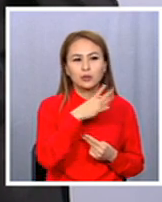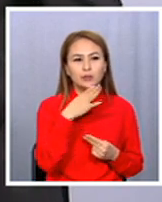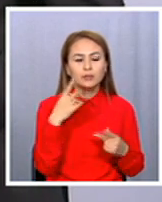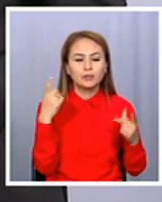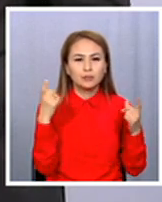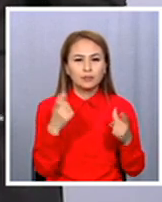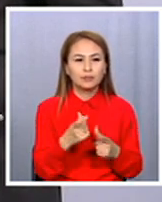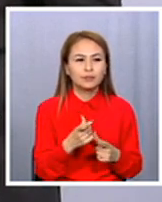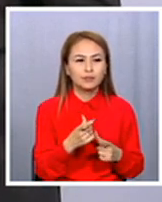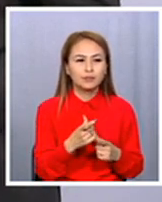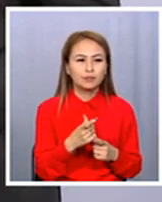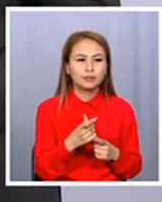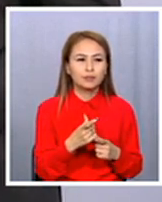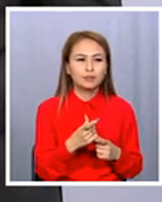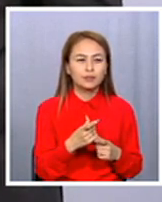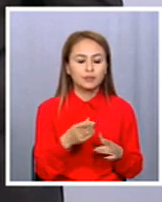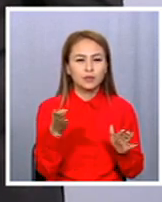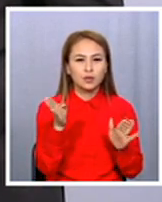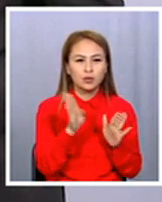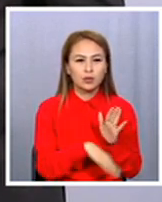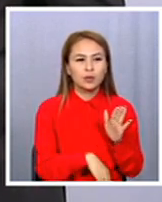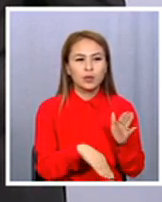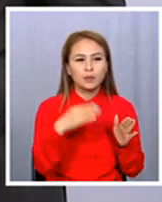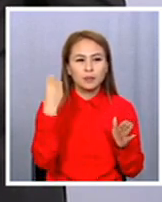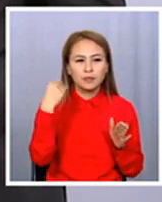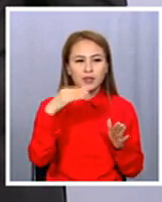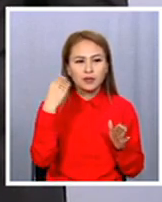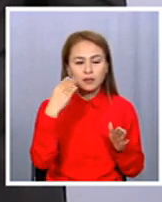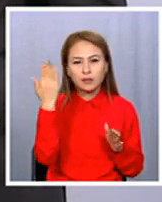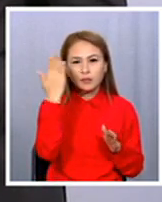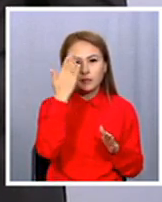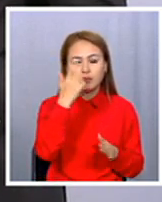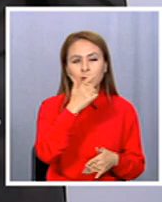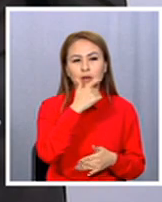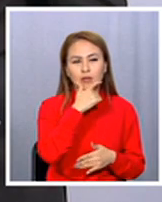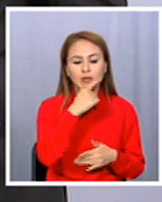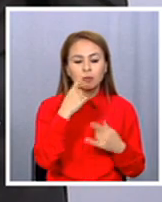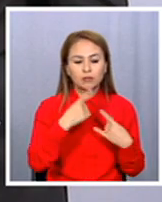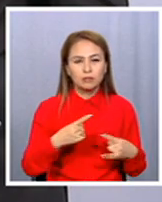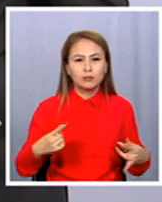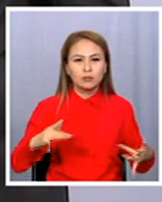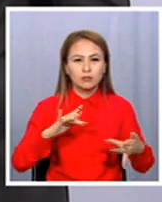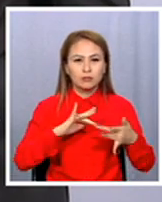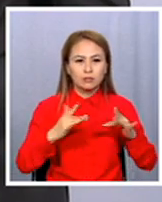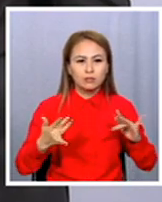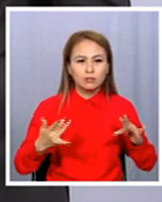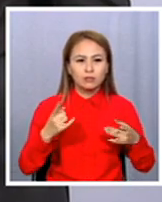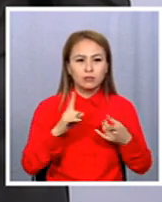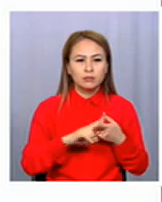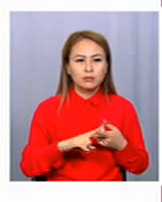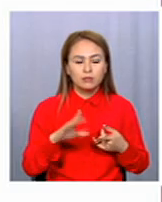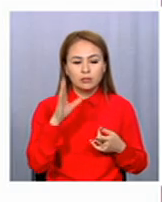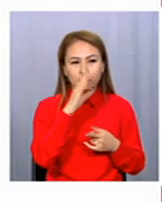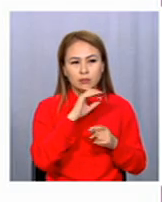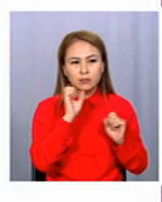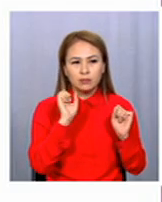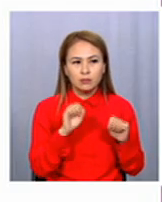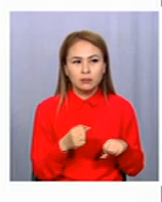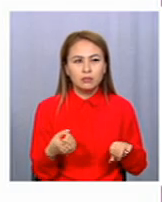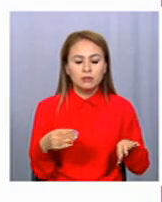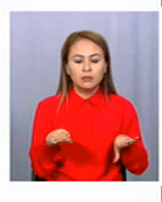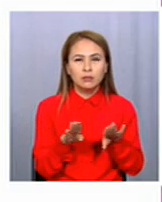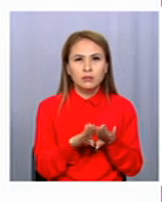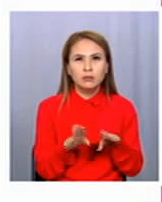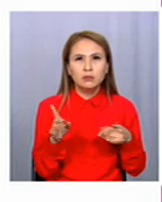қолдану, үздіксіз фильмдер қарау сияқты әрекеттерден интернетке тәуелділік туындауы мүмкін. Соған байланысты